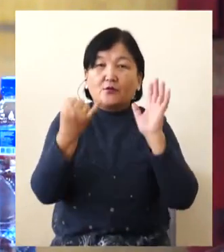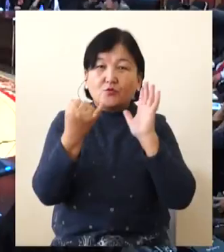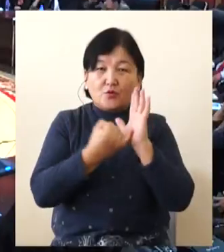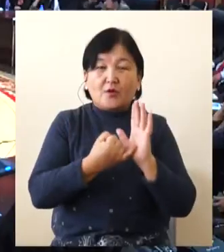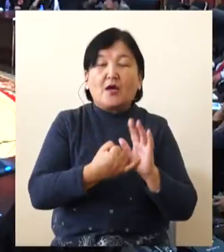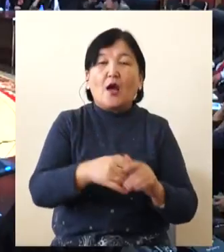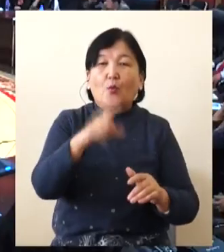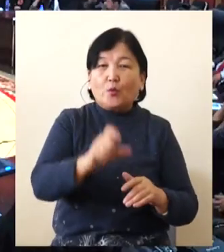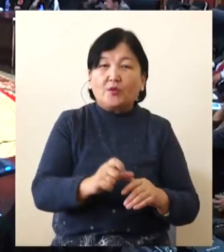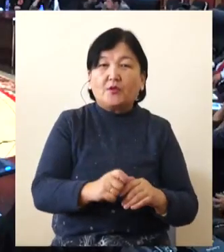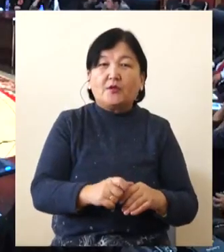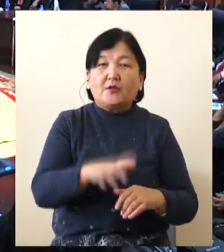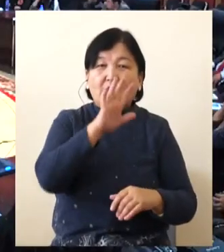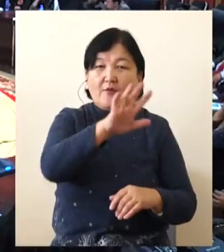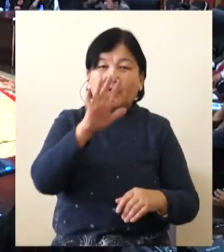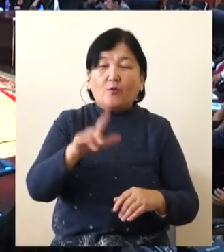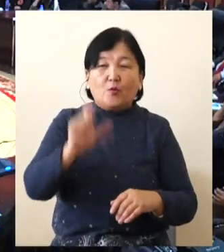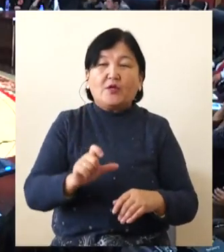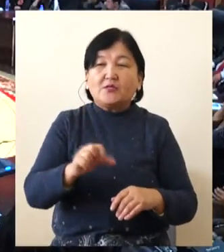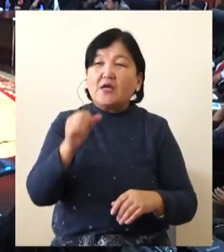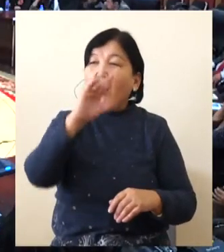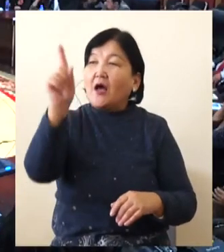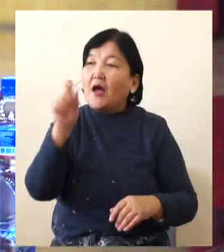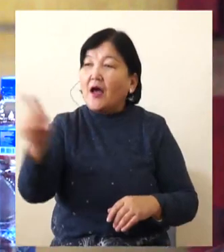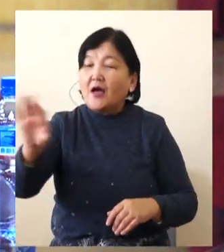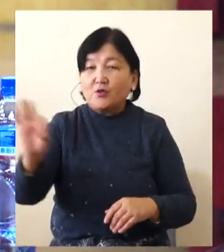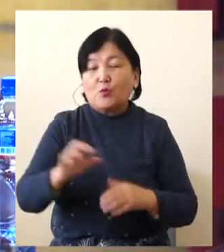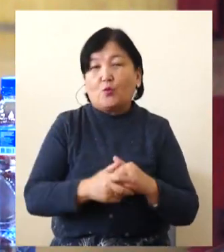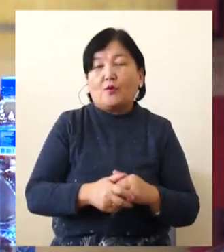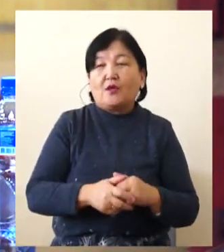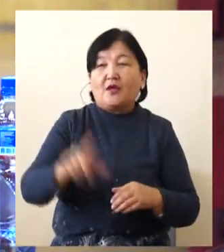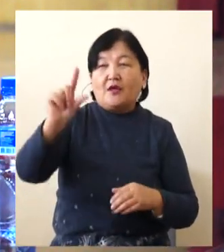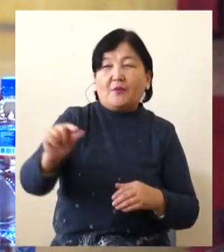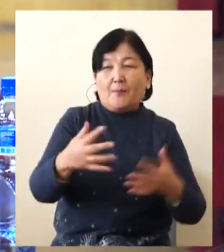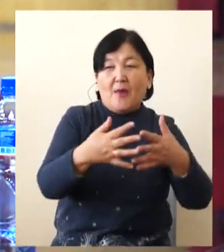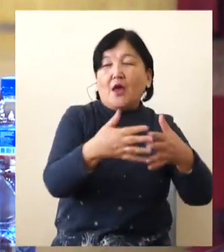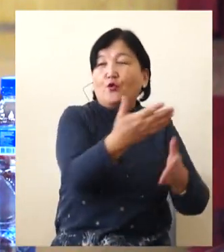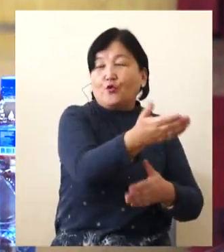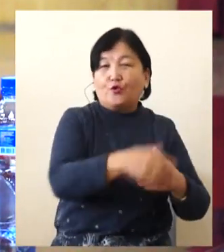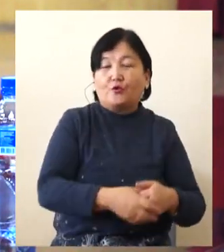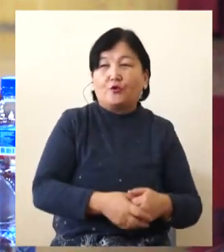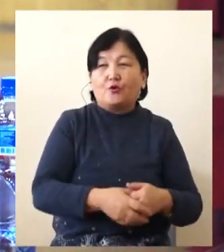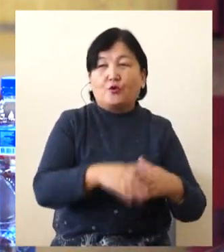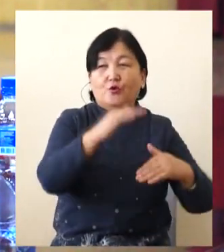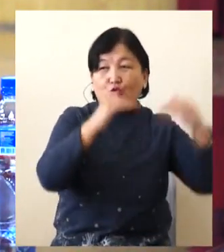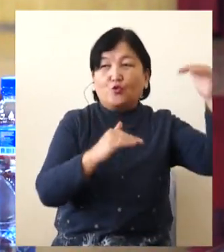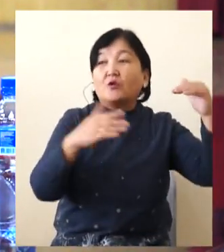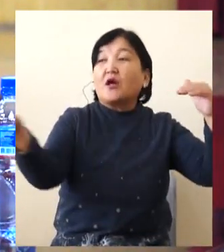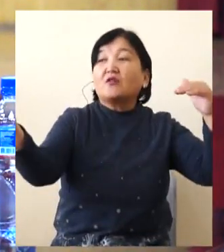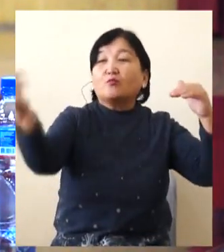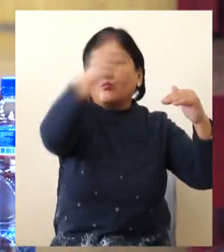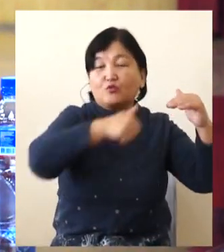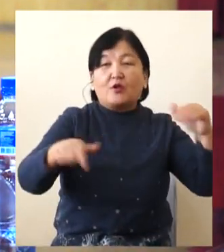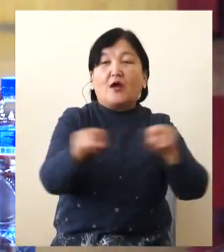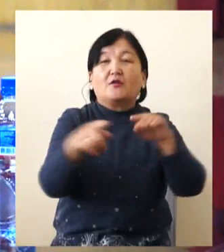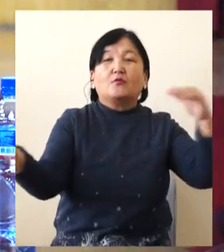6 хүнд нь 55 хүнээс нь асуухгүйгээр хямдхан байр өгөөд зөрөөг нь та бидний төлчихөж байгаа